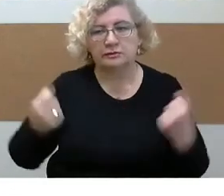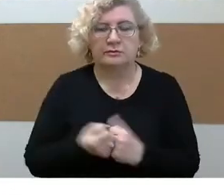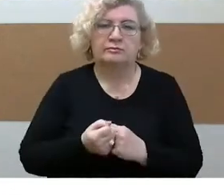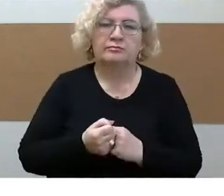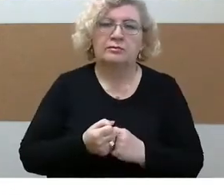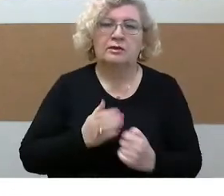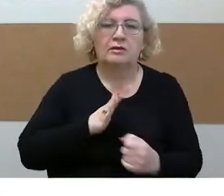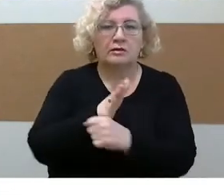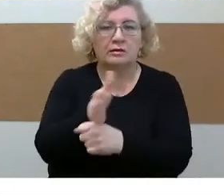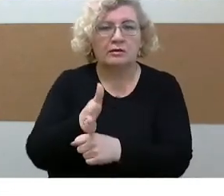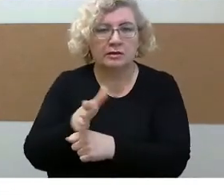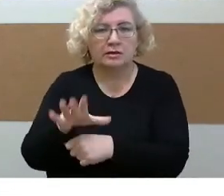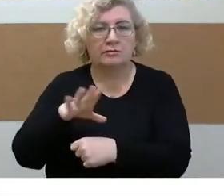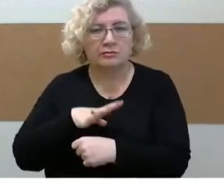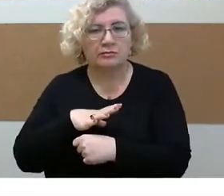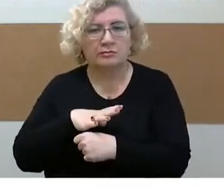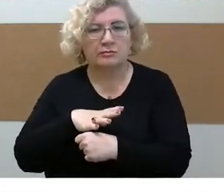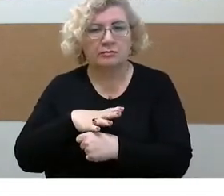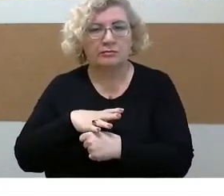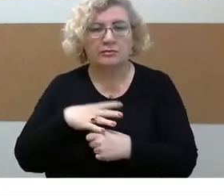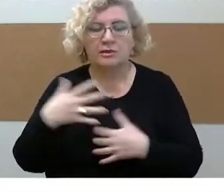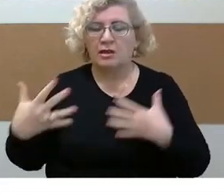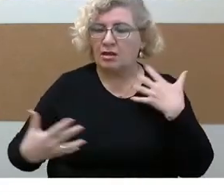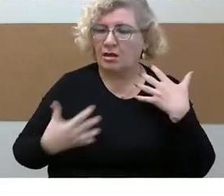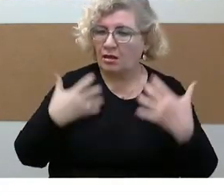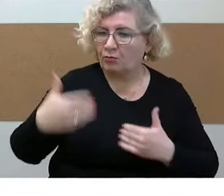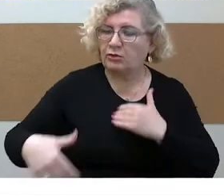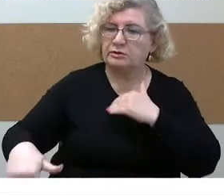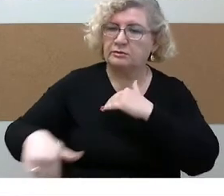Kreipėsi psichikos sveikatos arba emocinės paramos